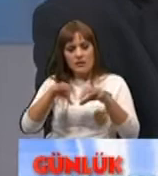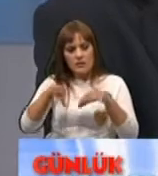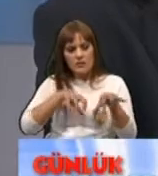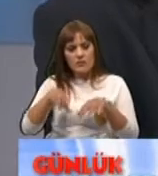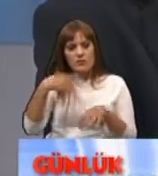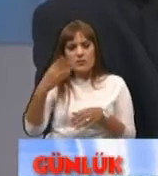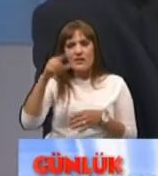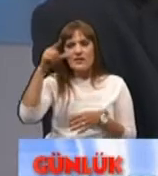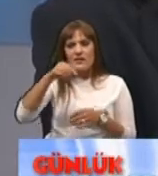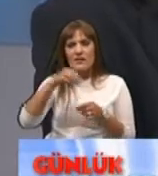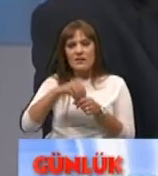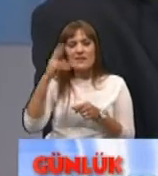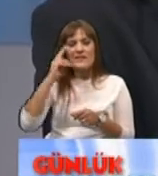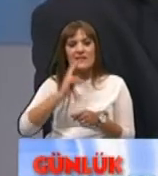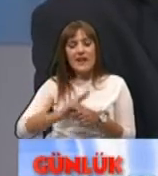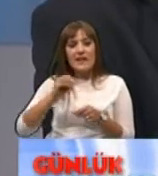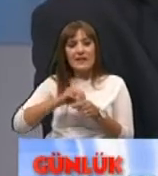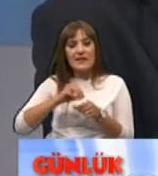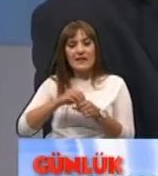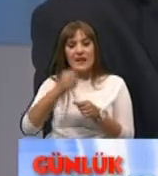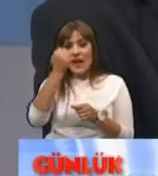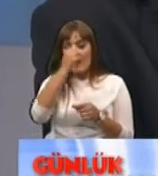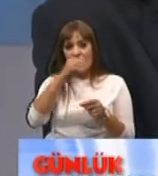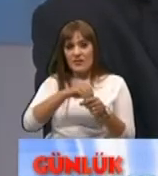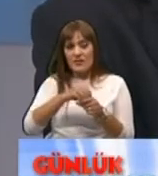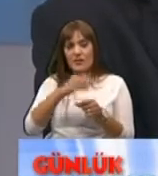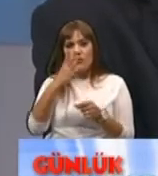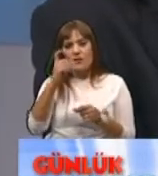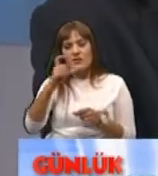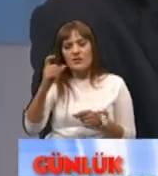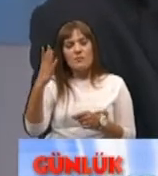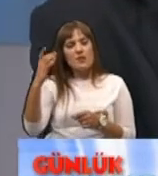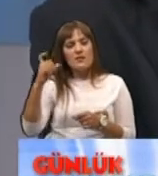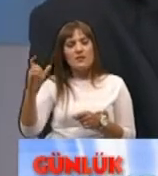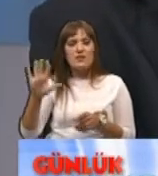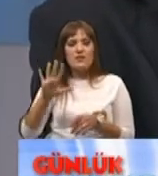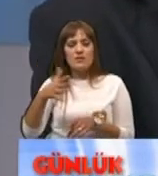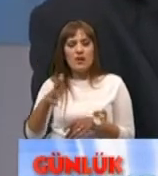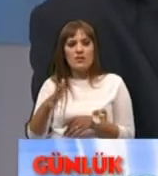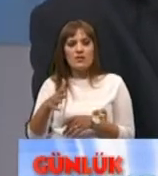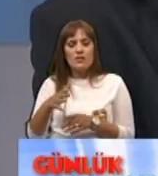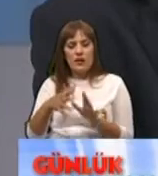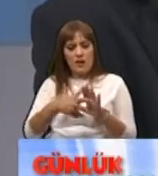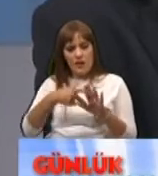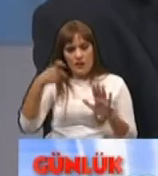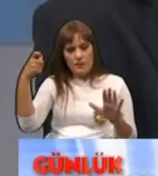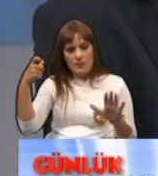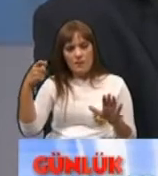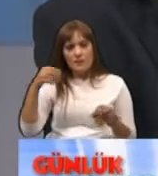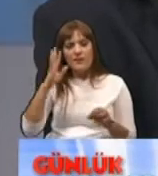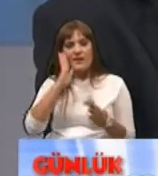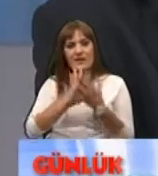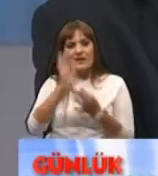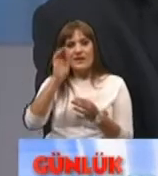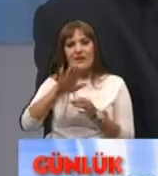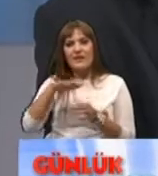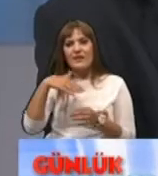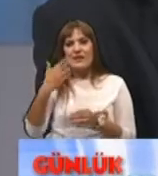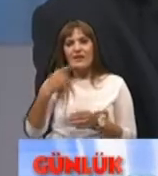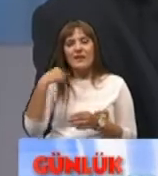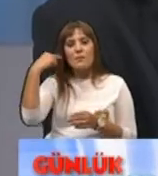serumdan trombositten zengin serum 4 cc 5 cc civarında alınıp kişinin